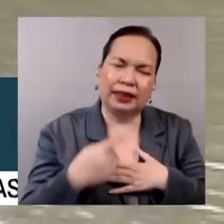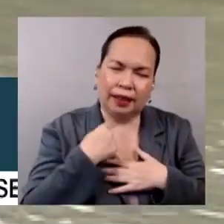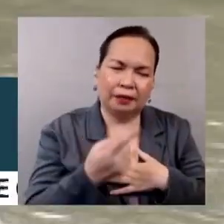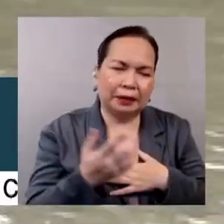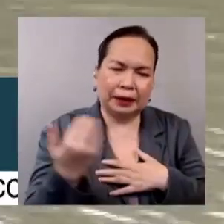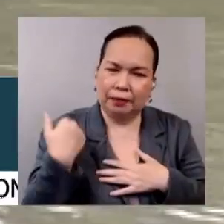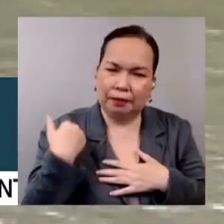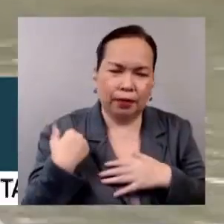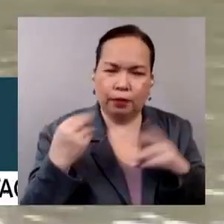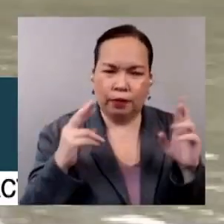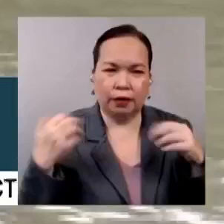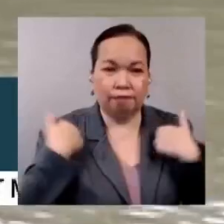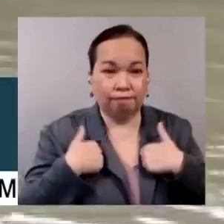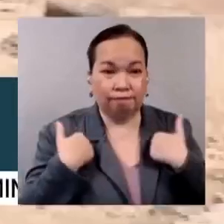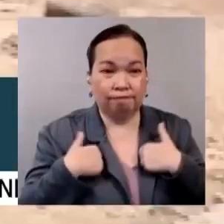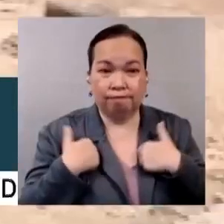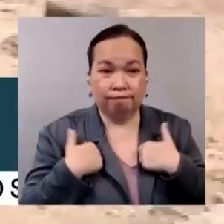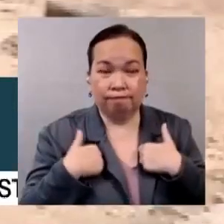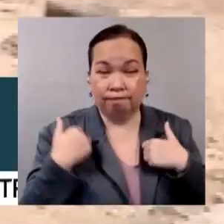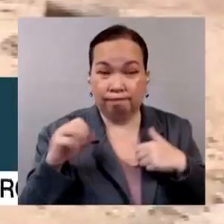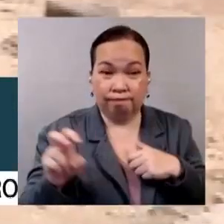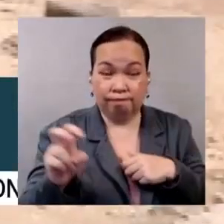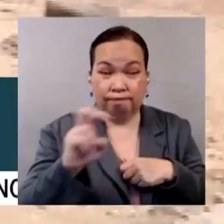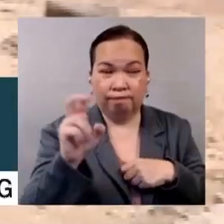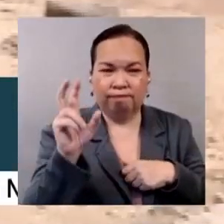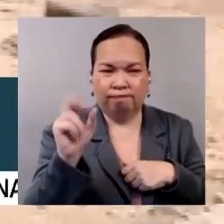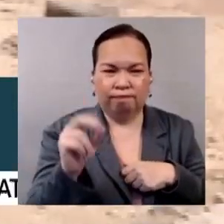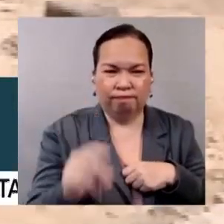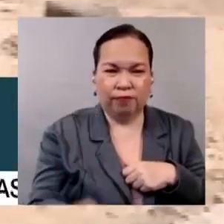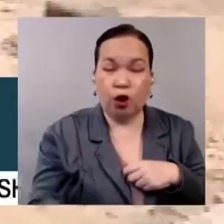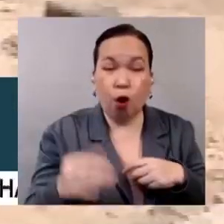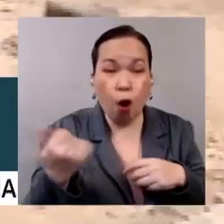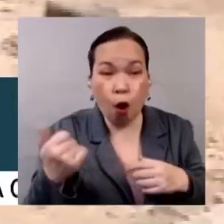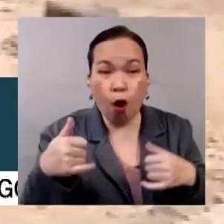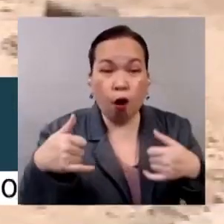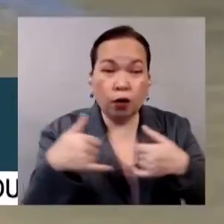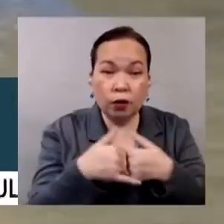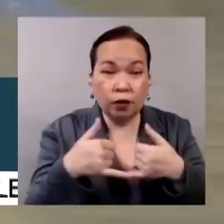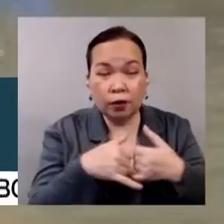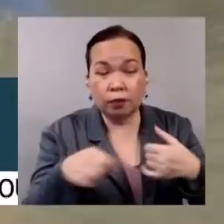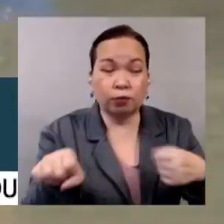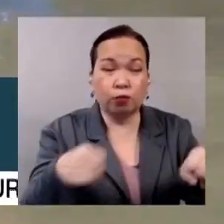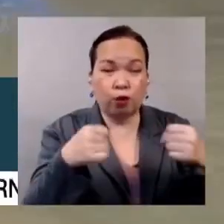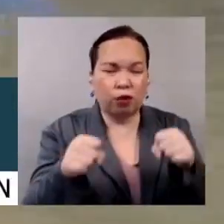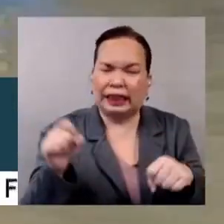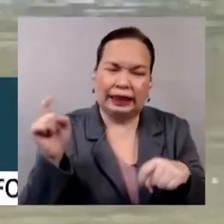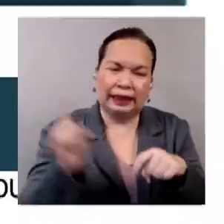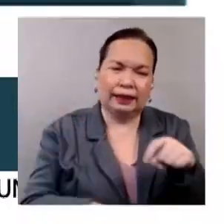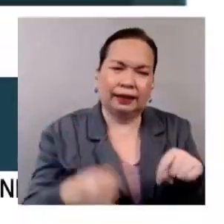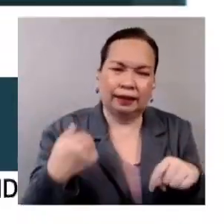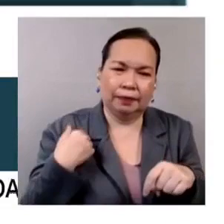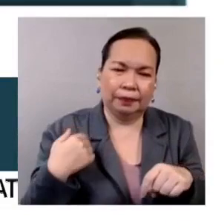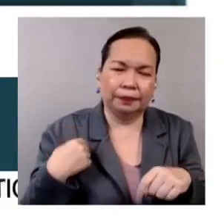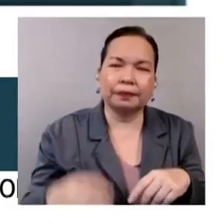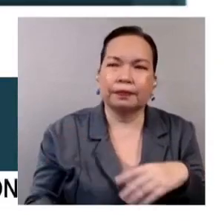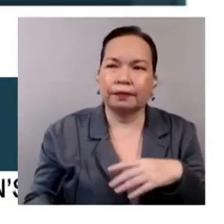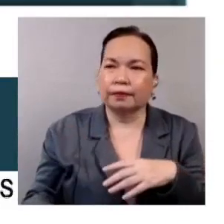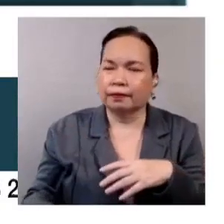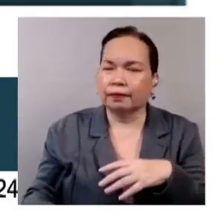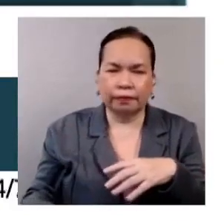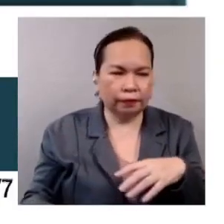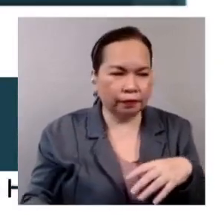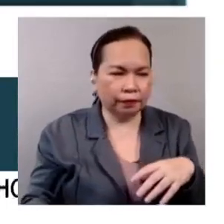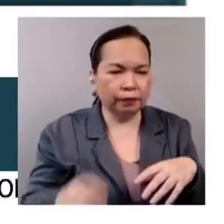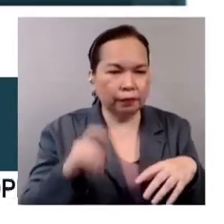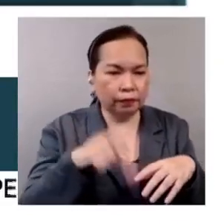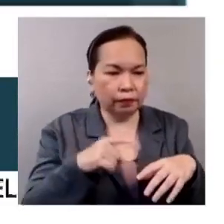pwede magpadala. Yung mga ibang water sports, hindi namin pinapayagan. Okay, so masasabi rin natin. Kailangan lang, Stanley,